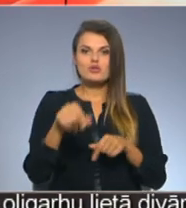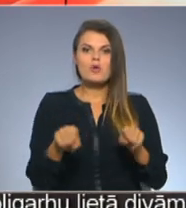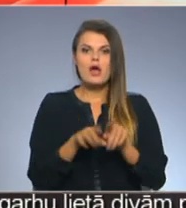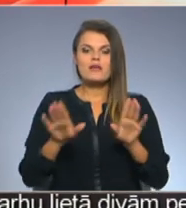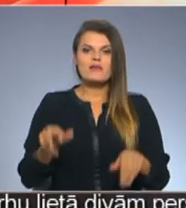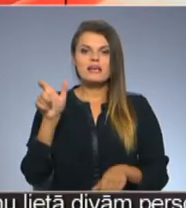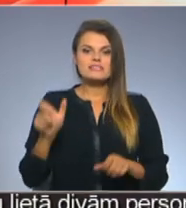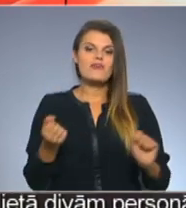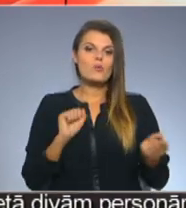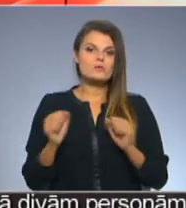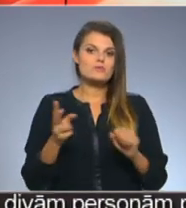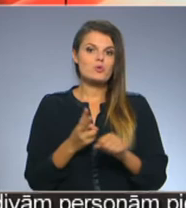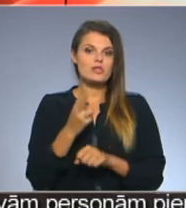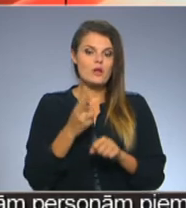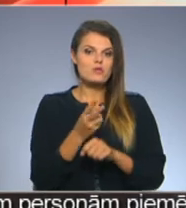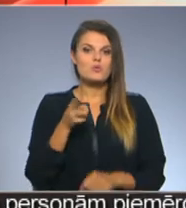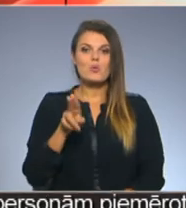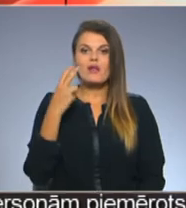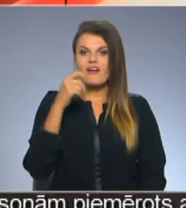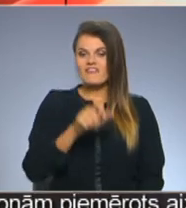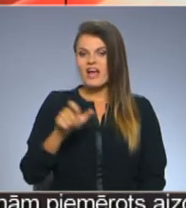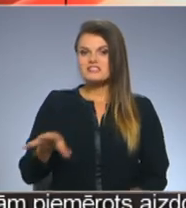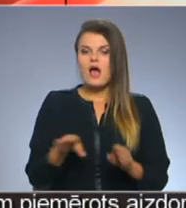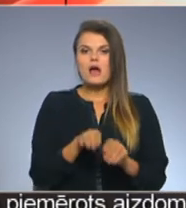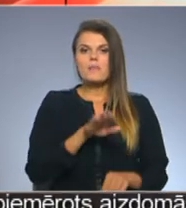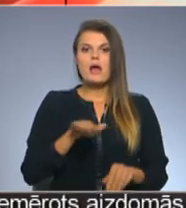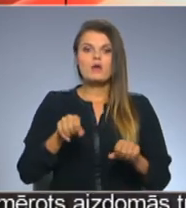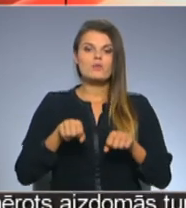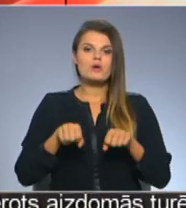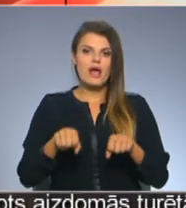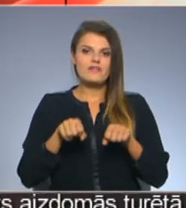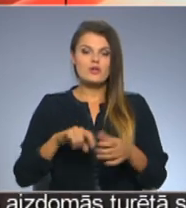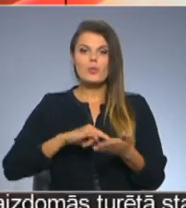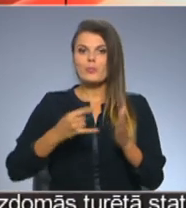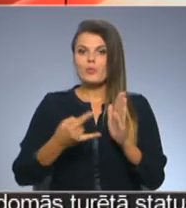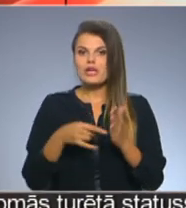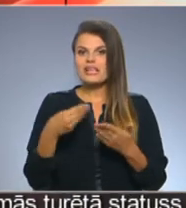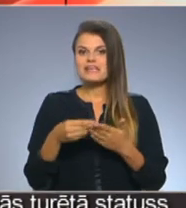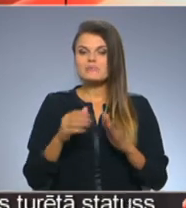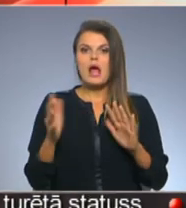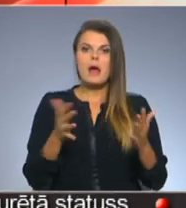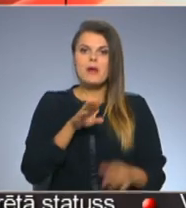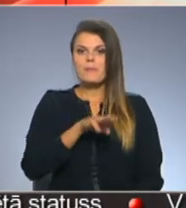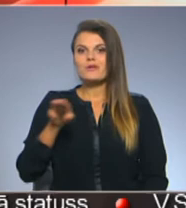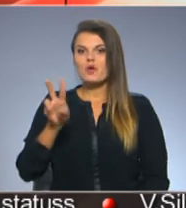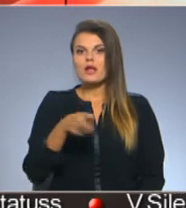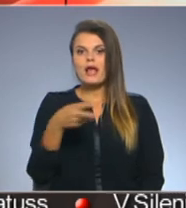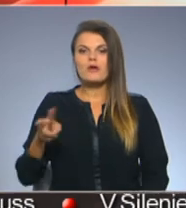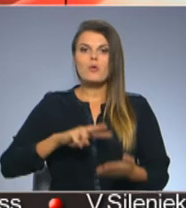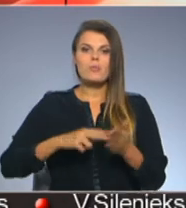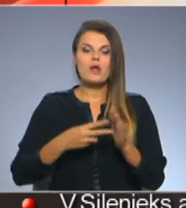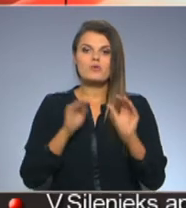varēs arī cilvēki ar kustību traucējumiem un vecāki ar bērnu ratiņiem. Projektā, kas izmaksās aptuveni 1 000 000 eiro, plānots ierīkot